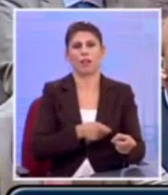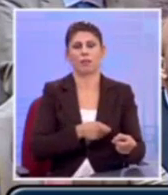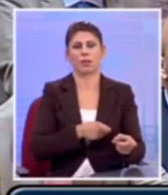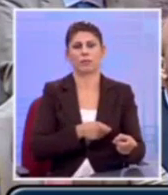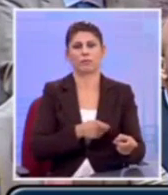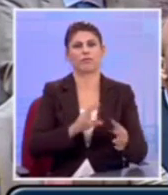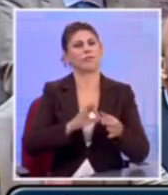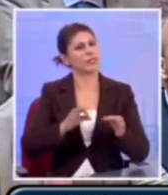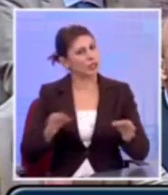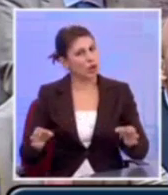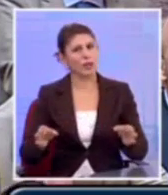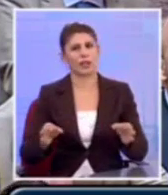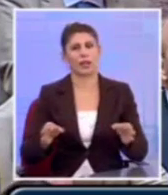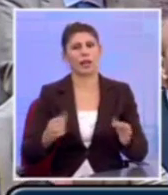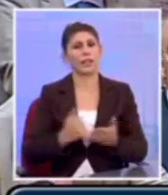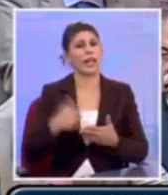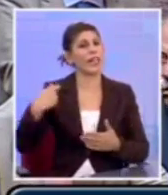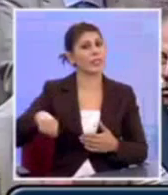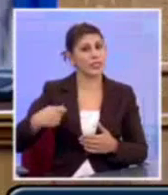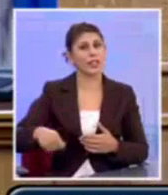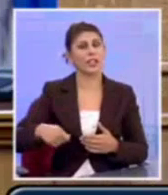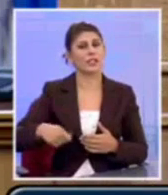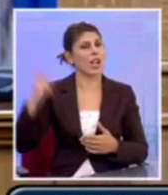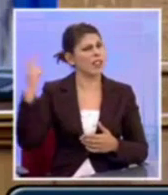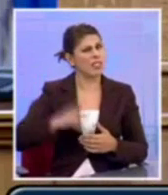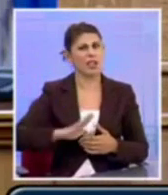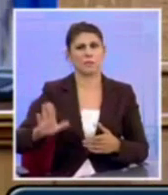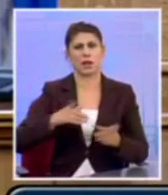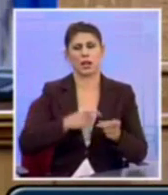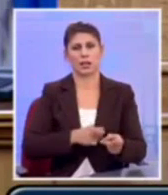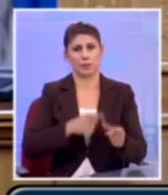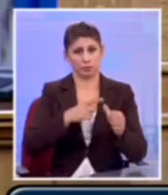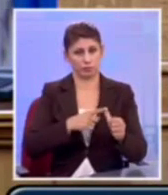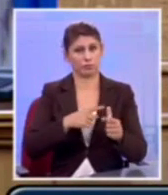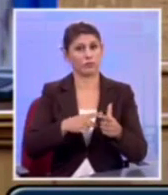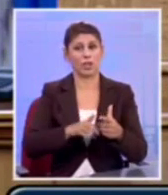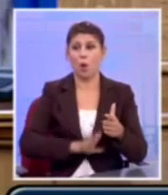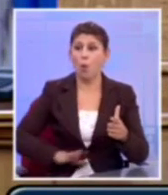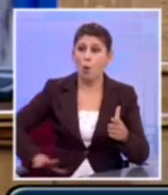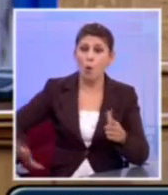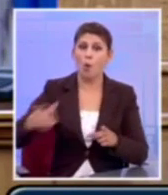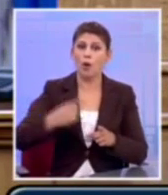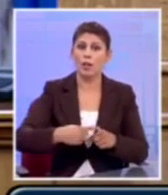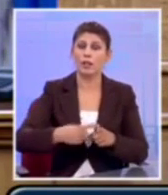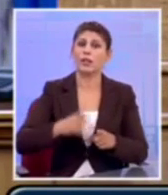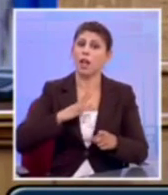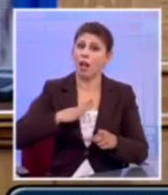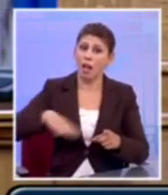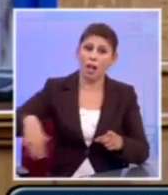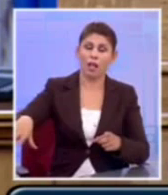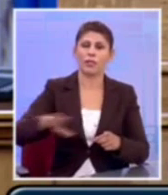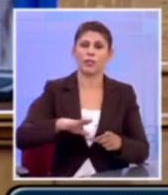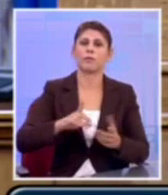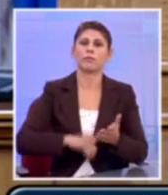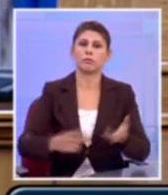ιστορικά και δικαστικά καταδικασμένα, και οι Έλληνες και ο λαός